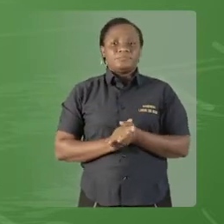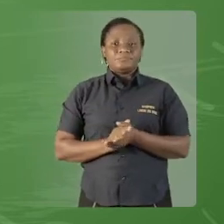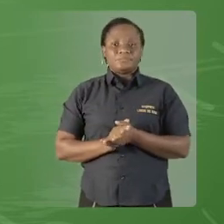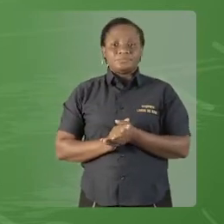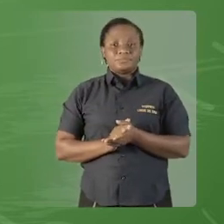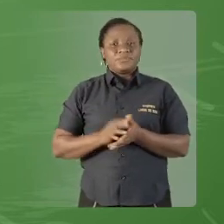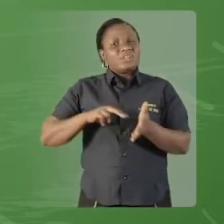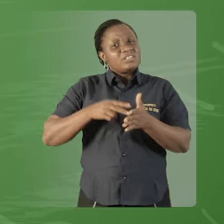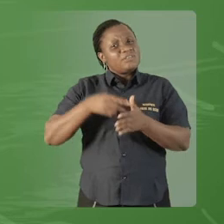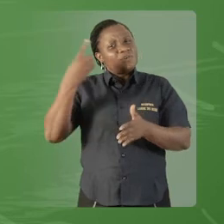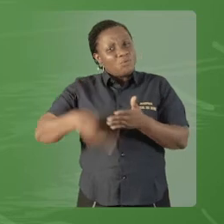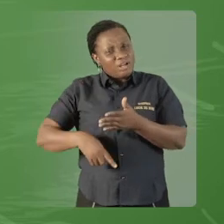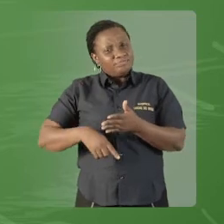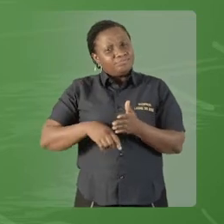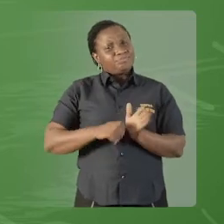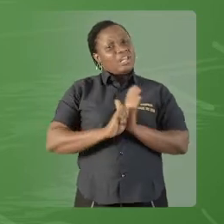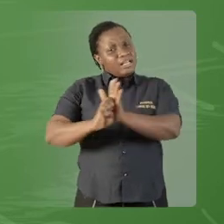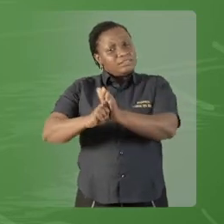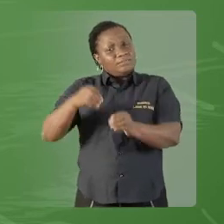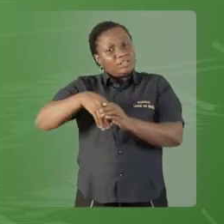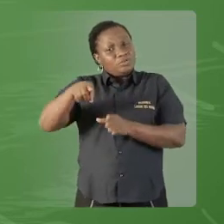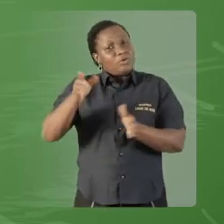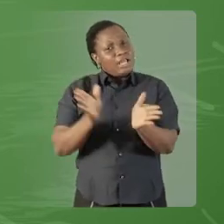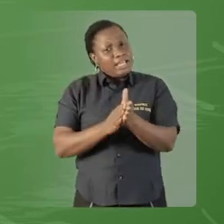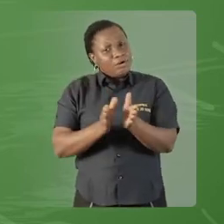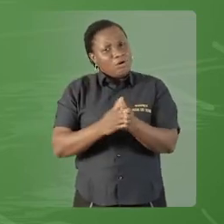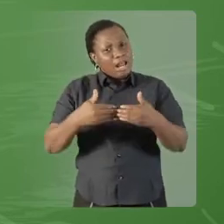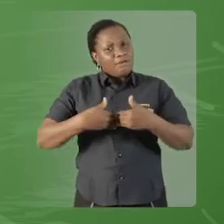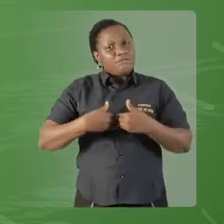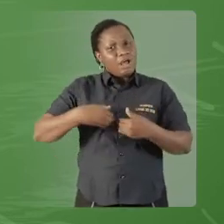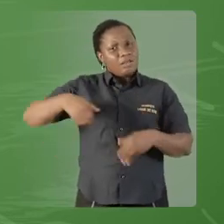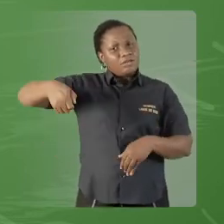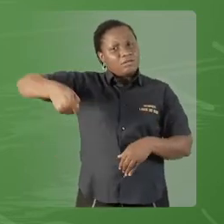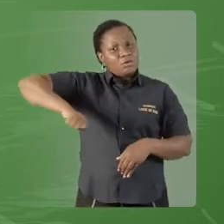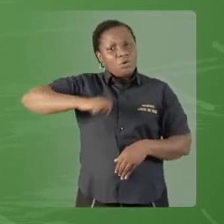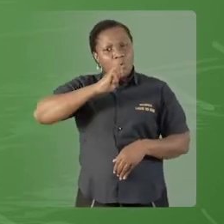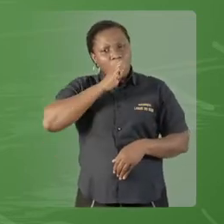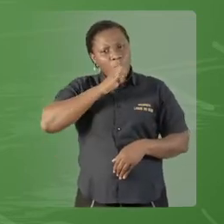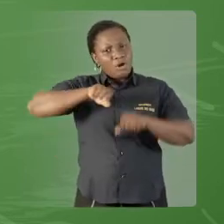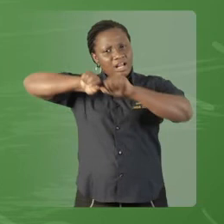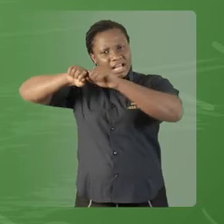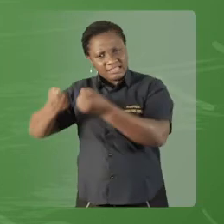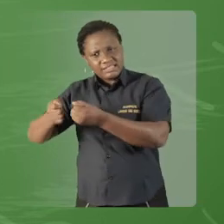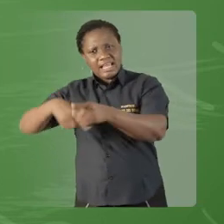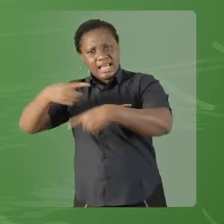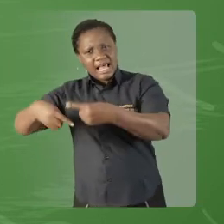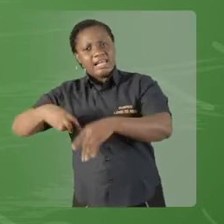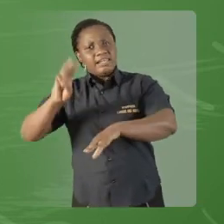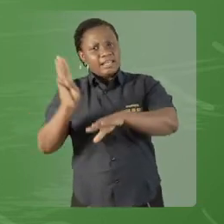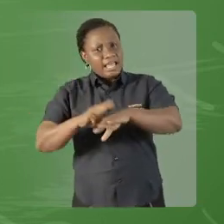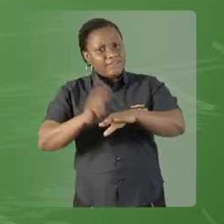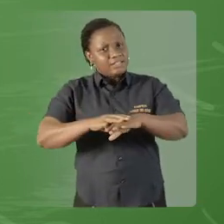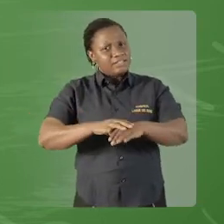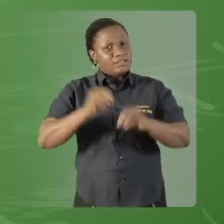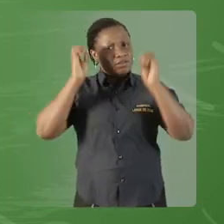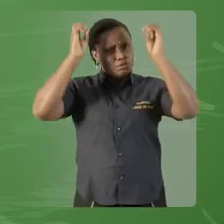Ce qui veut dire quoi? Si par exemple dans l'école, il y a un robinet qui fuit, il faut rapidement aller signaler